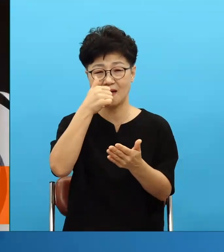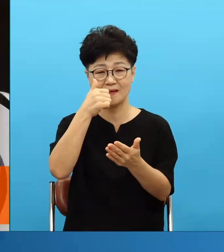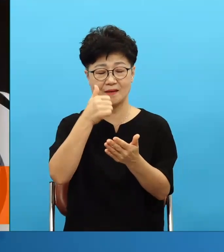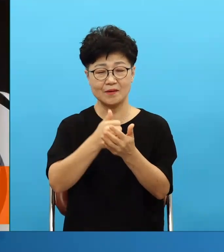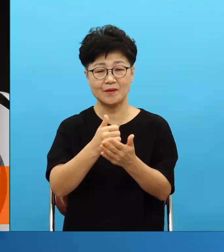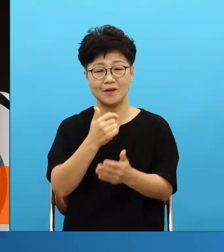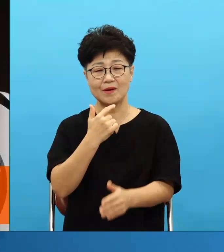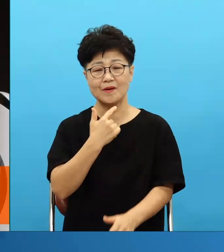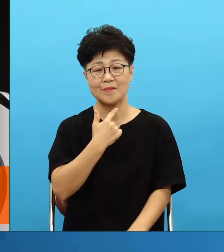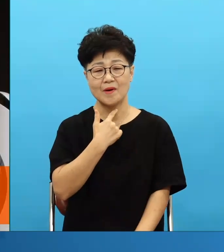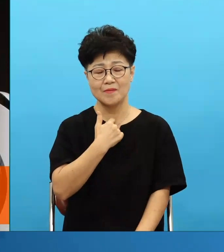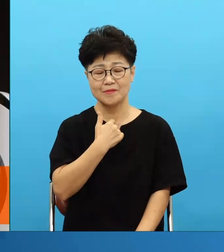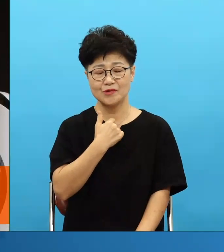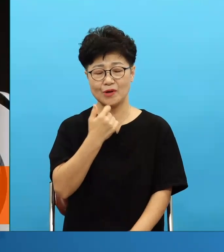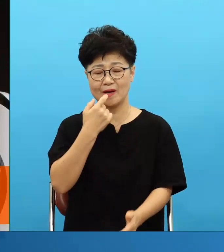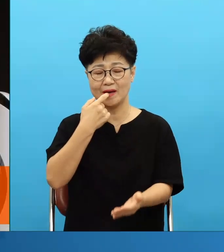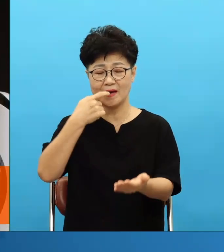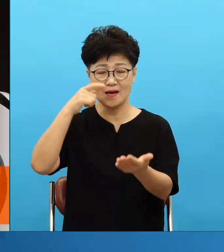연약하여